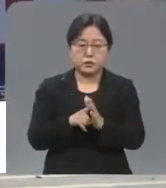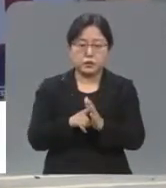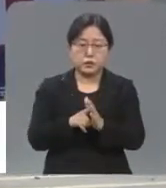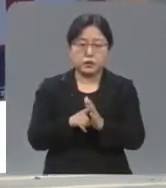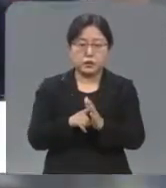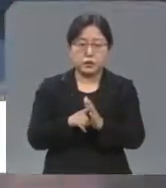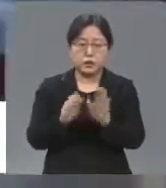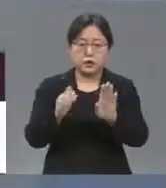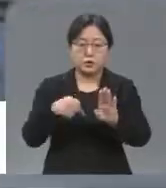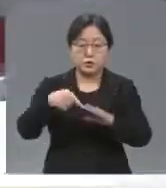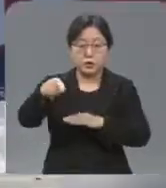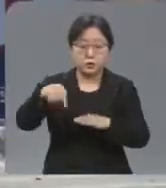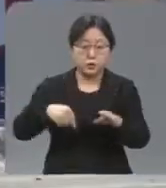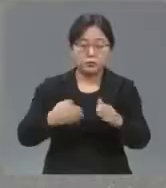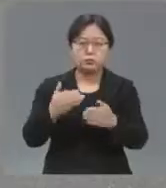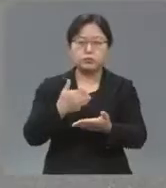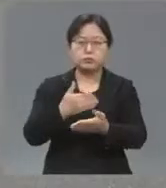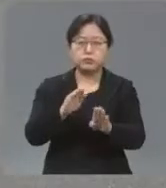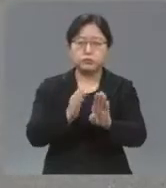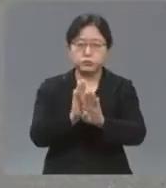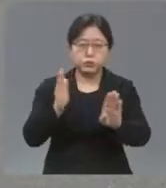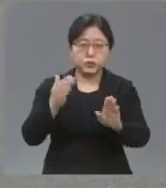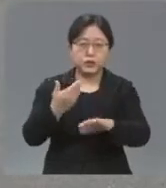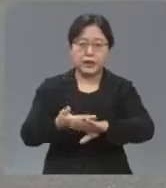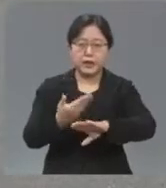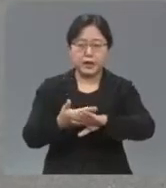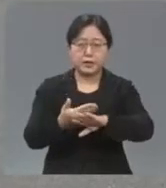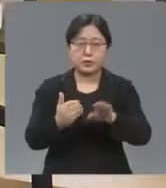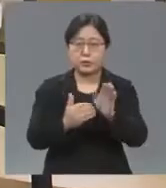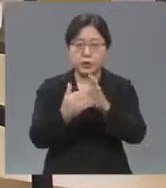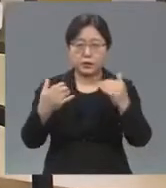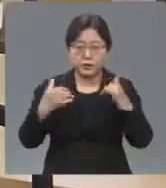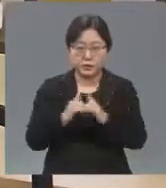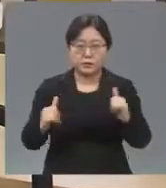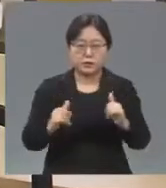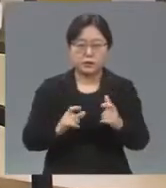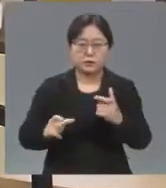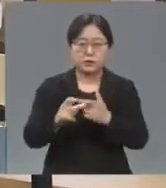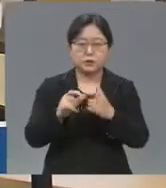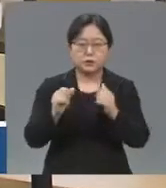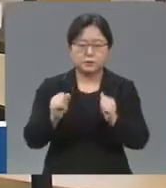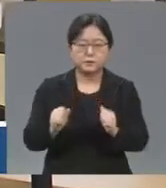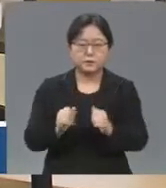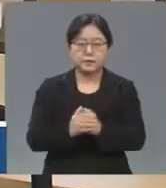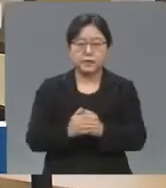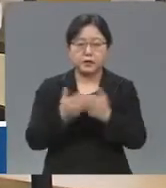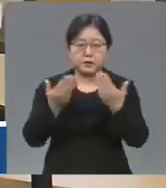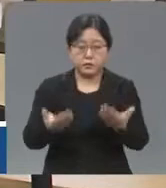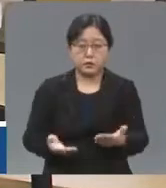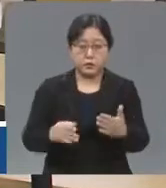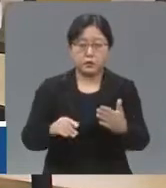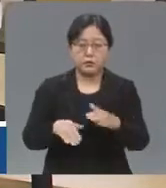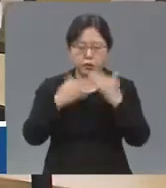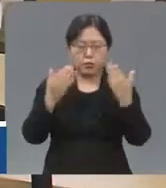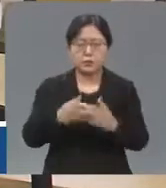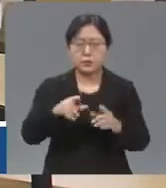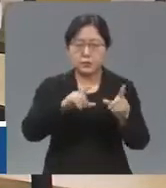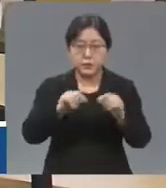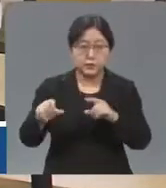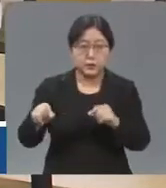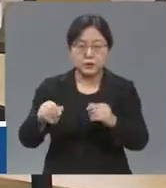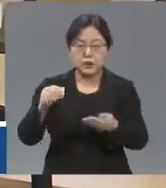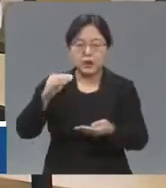출입구가 분리됩니다. 방역 요원도 추가로 배치됩니다. 추석 연휴 기간 동안 휴게소 안에 모든 음식은